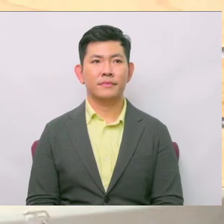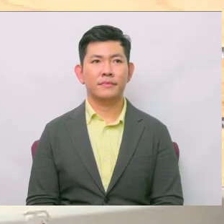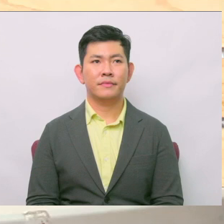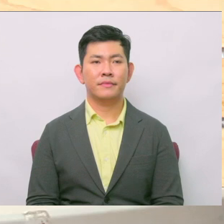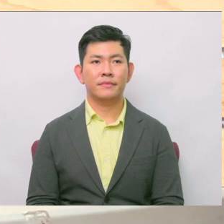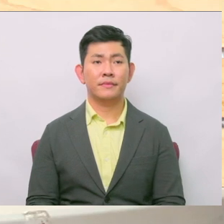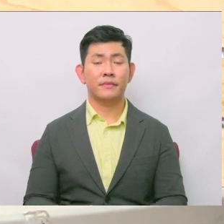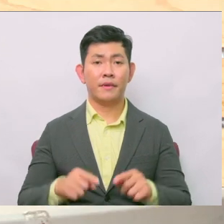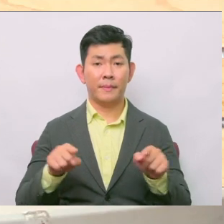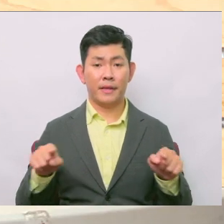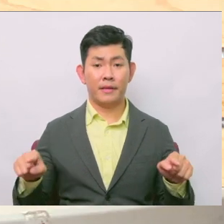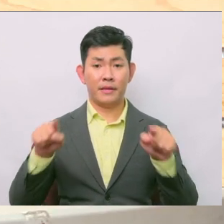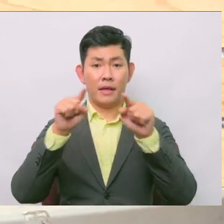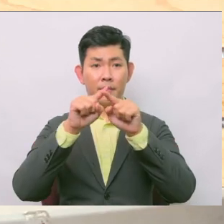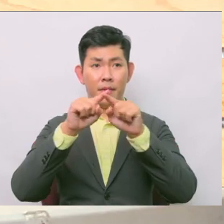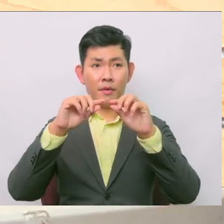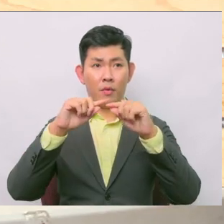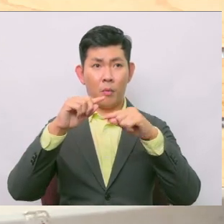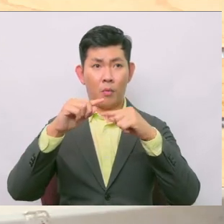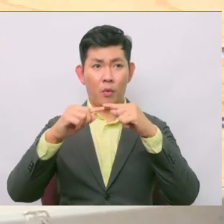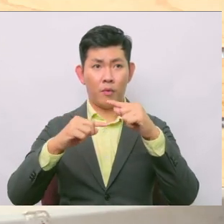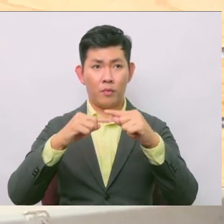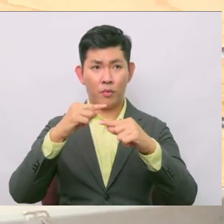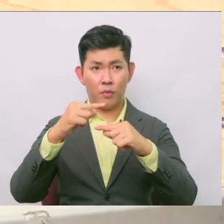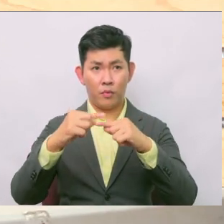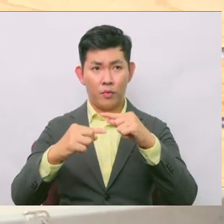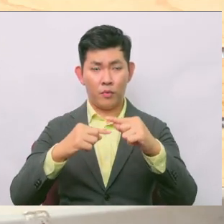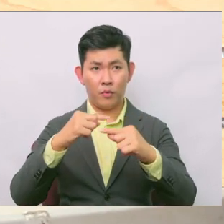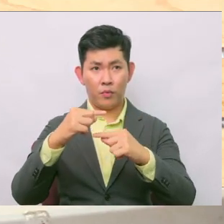ค่ะพับด้านบนลง ใช่ไหมคะ ค่ะ